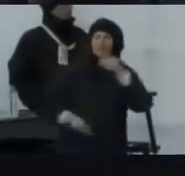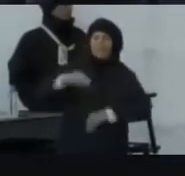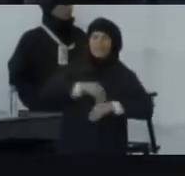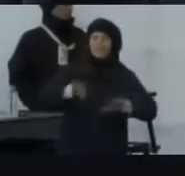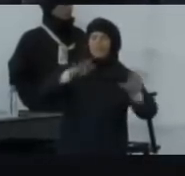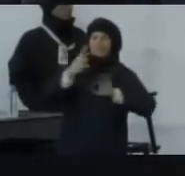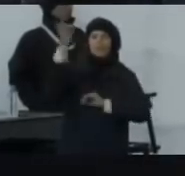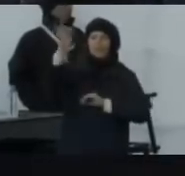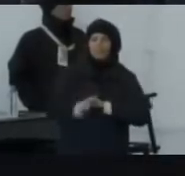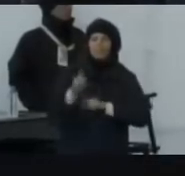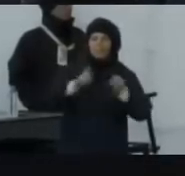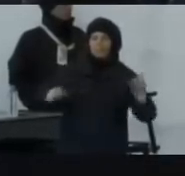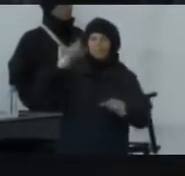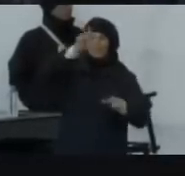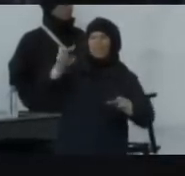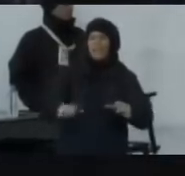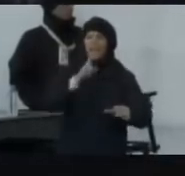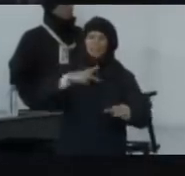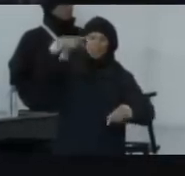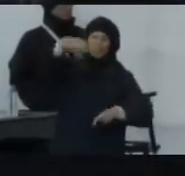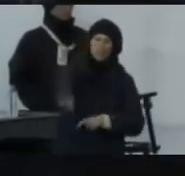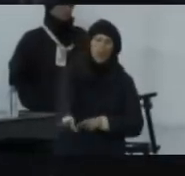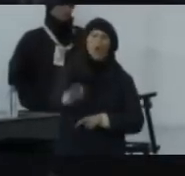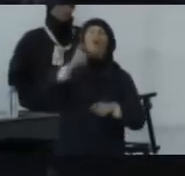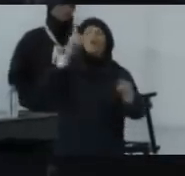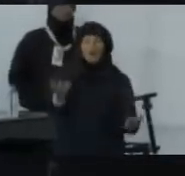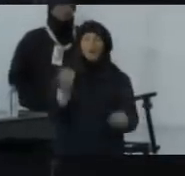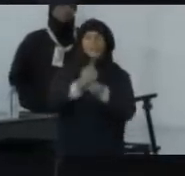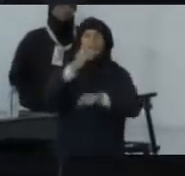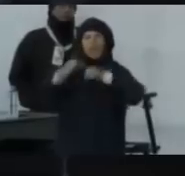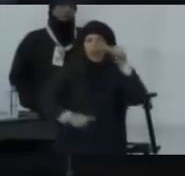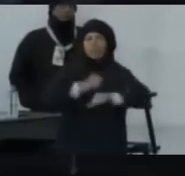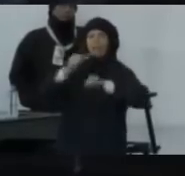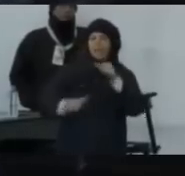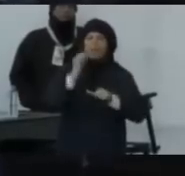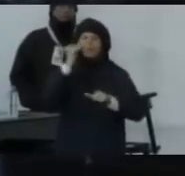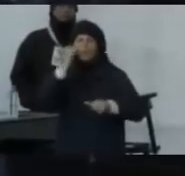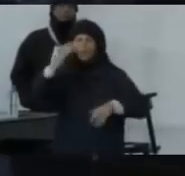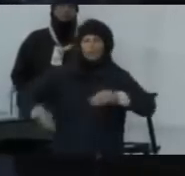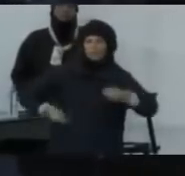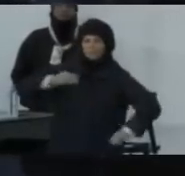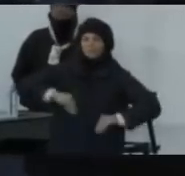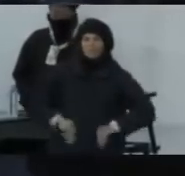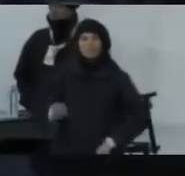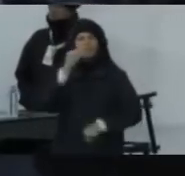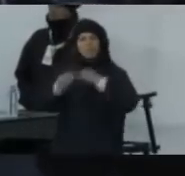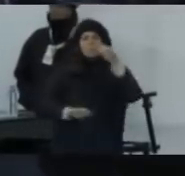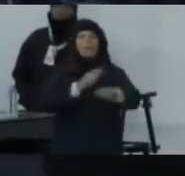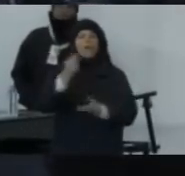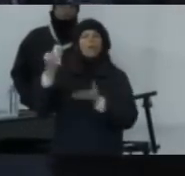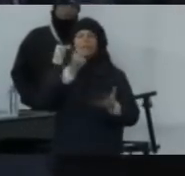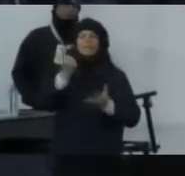ha decretato che non devono più esistere, ecco che cambiano semanticamente, truffando la gente, da finanziamenti